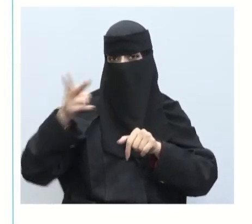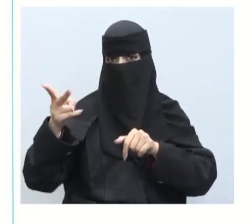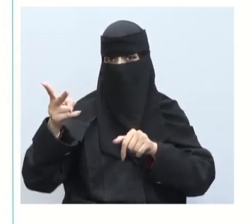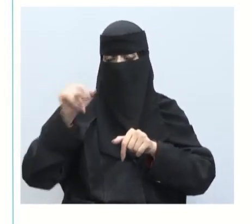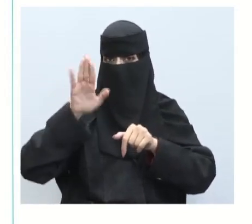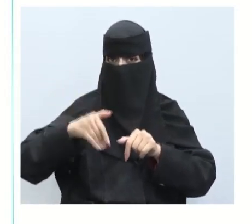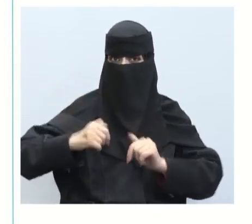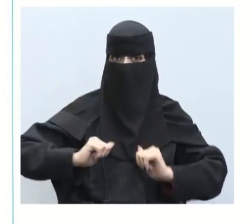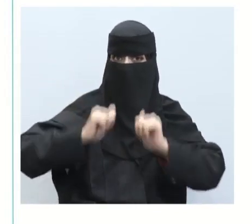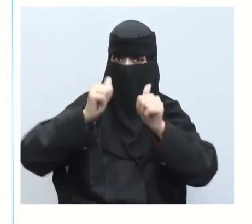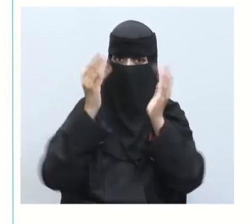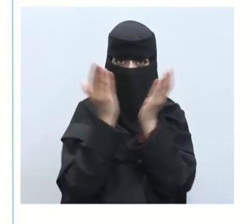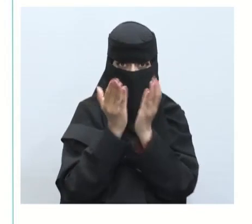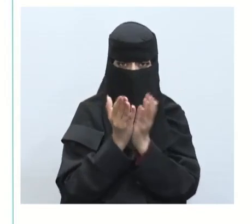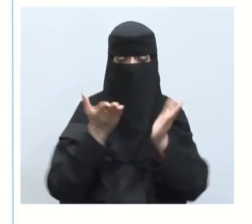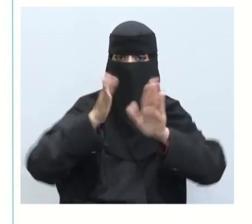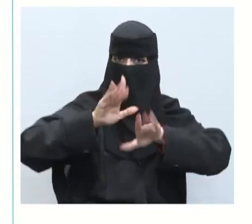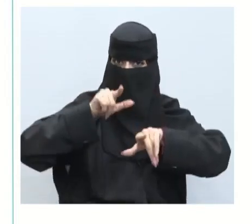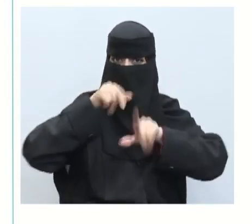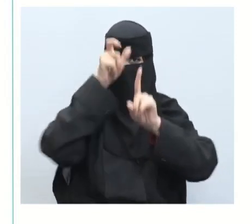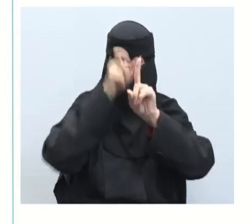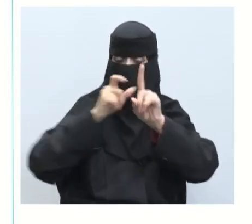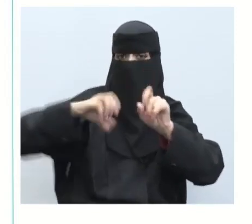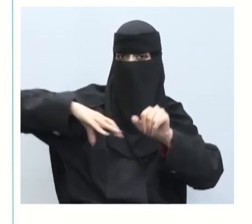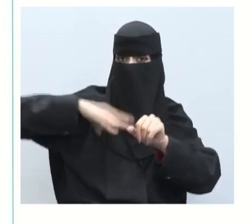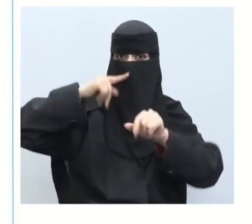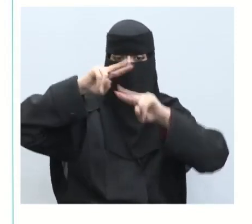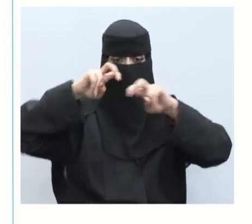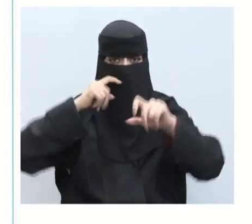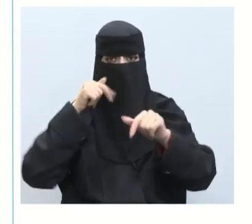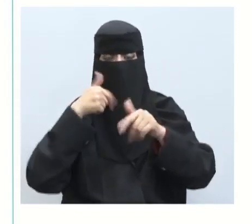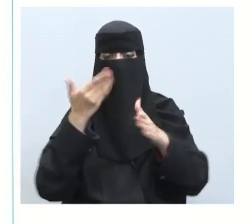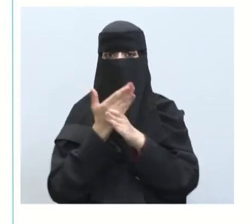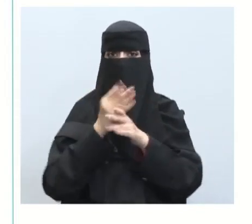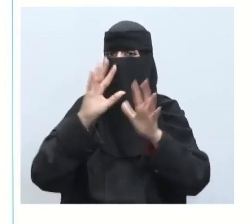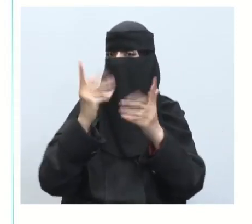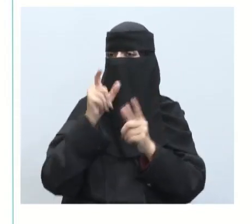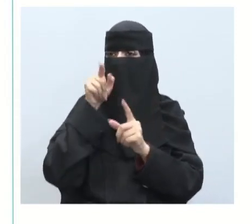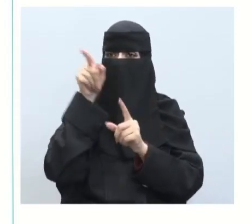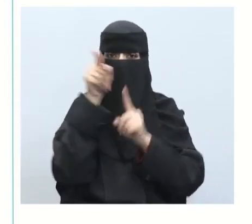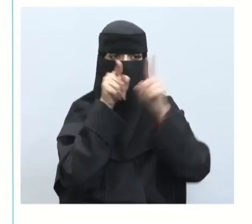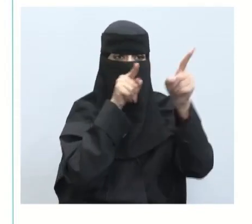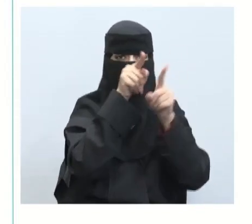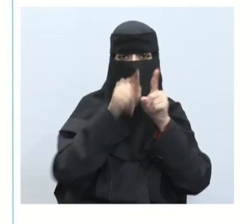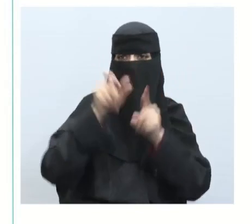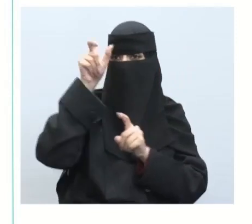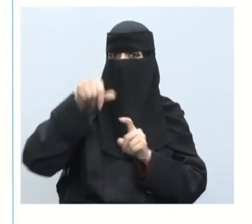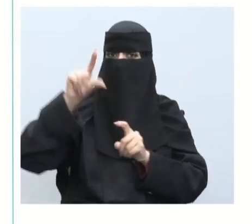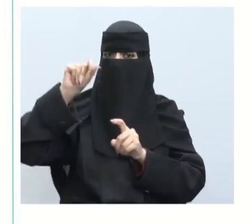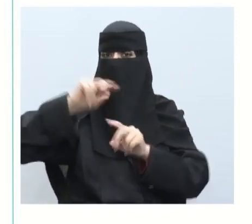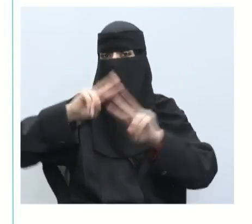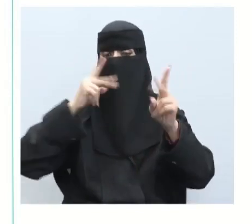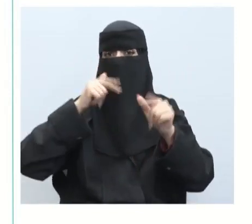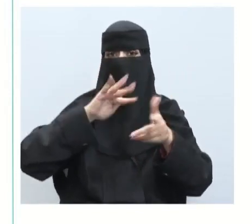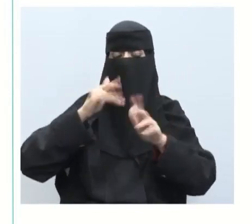اذا قاموا بدراسه اكثر من مدير ليبحثوا من كيف يتميزون عن بعضهم البعض مم لا يحقق